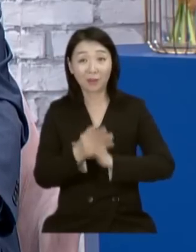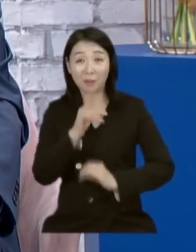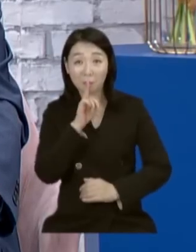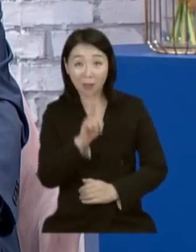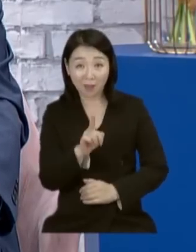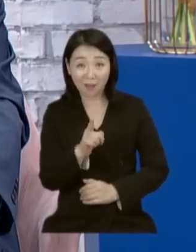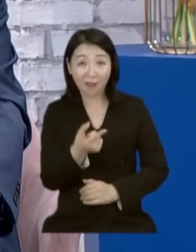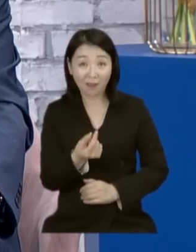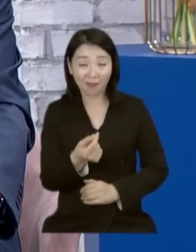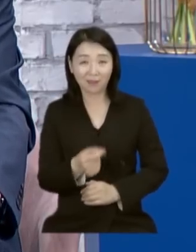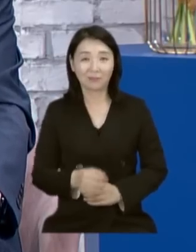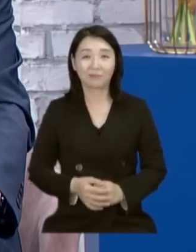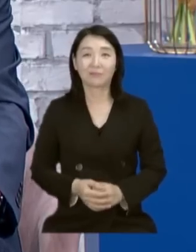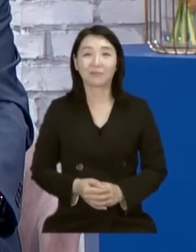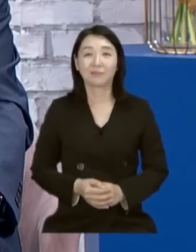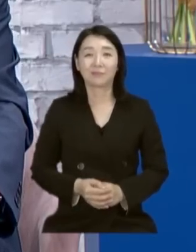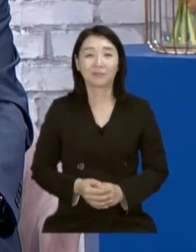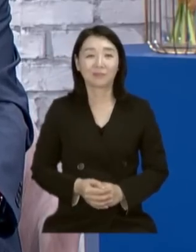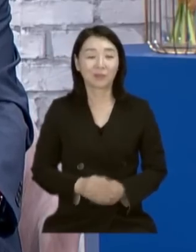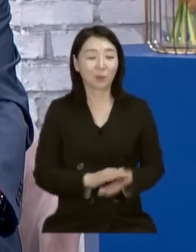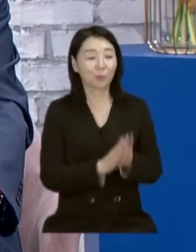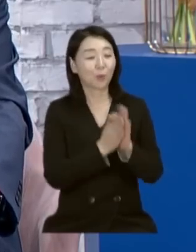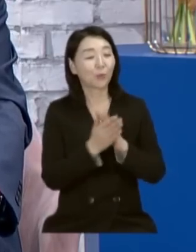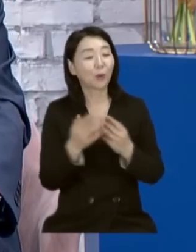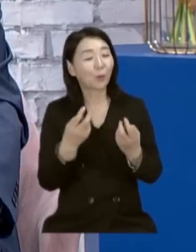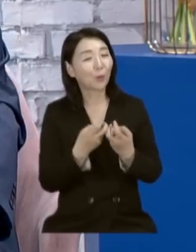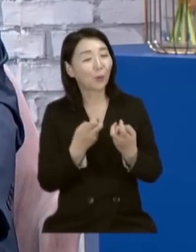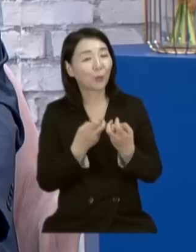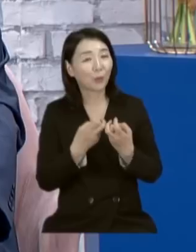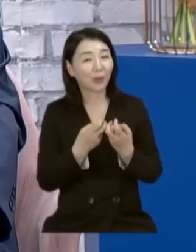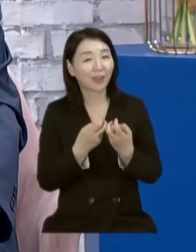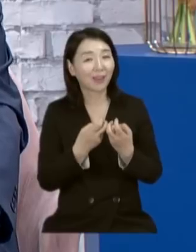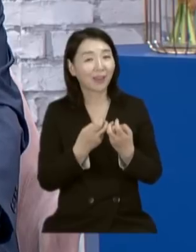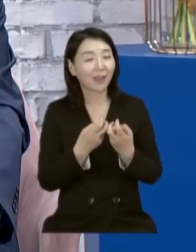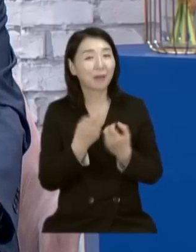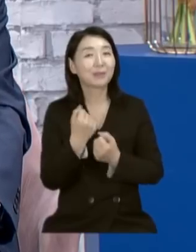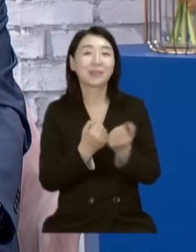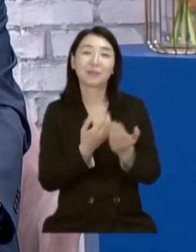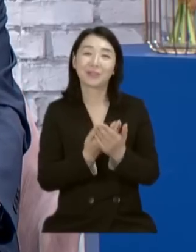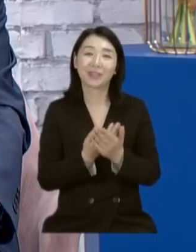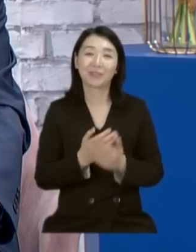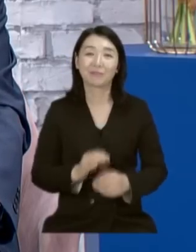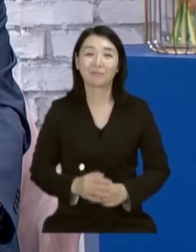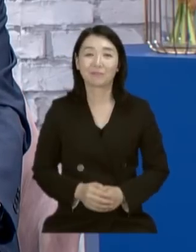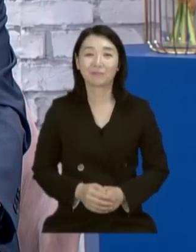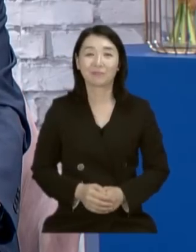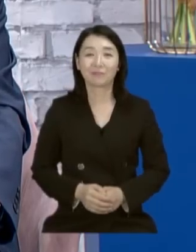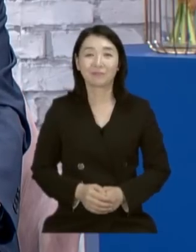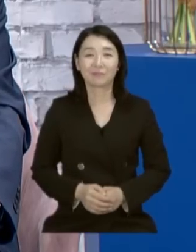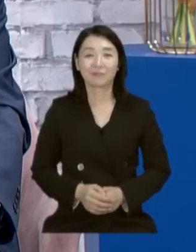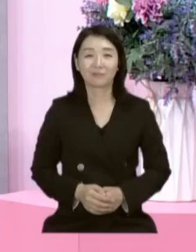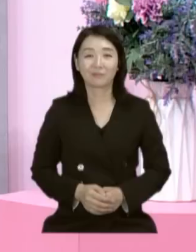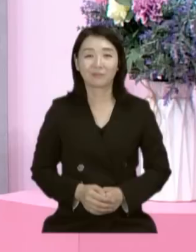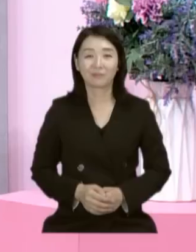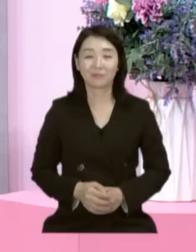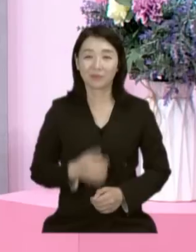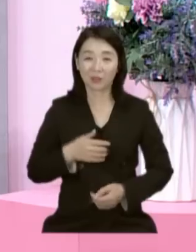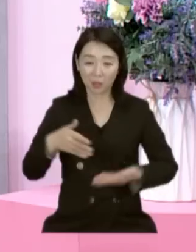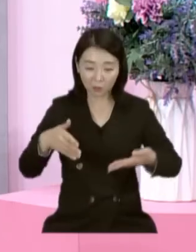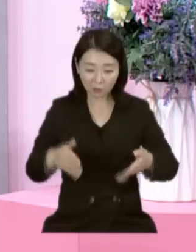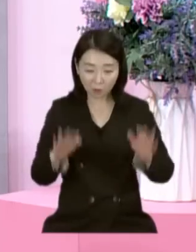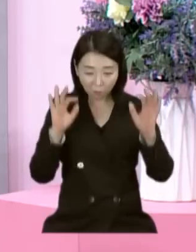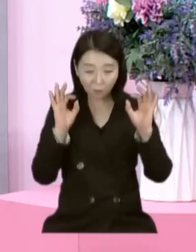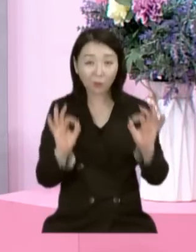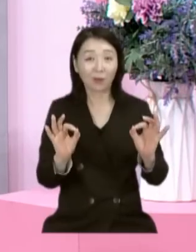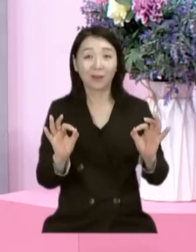변화가 됐다고 고백을 해주셨어요. 네네. 어떻게 변화됐는지 그 뒷모습만 한번 얘기 좀 해주시겠어요? 저는 태어나